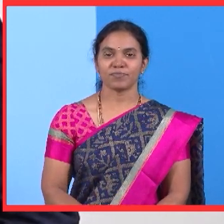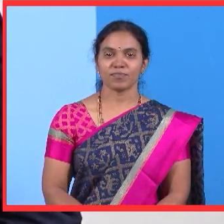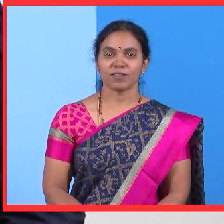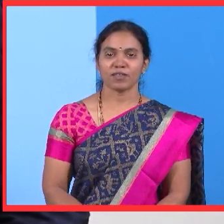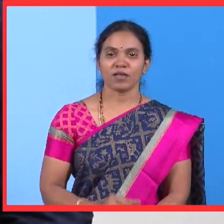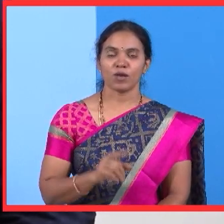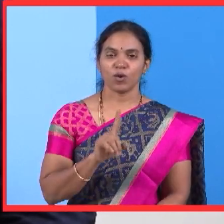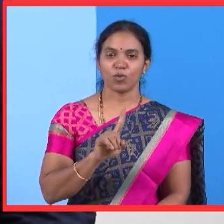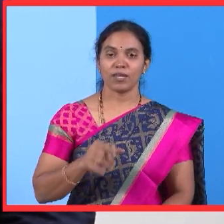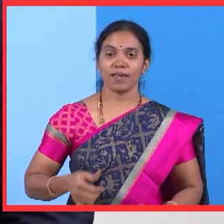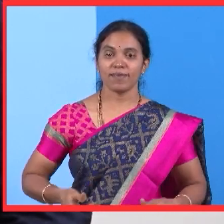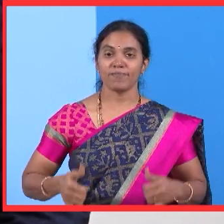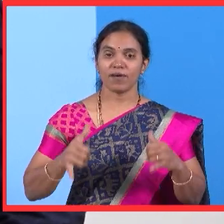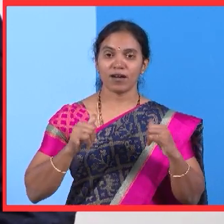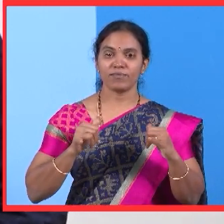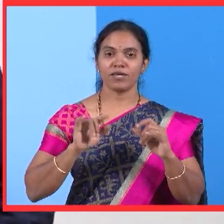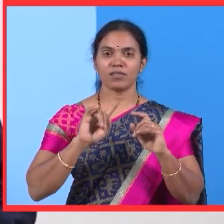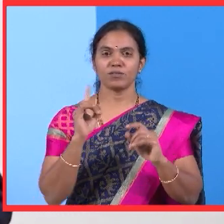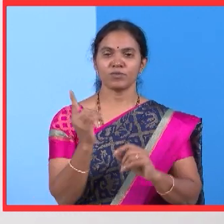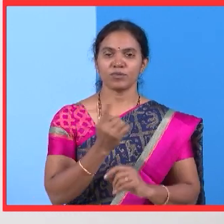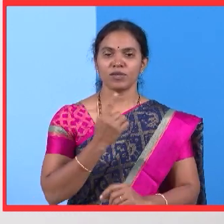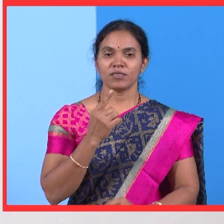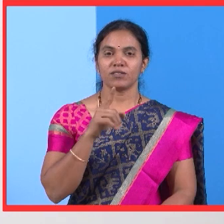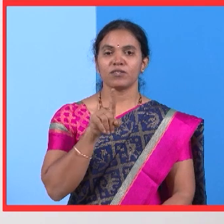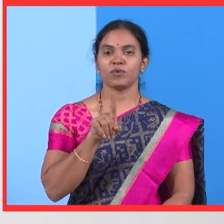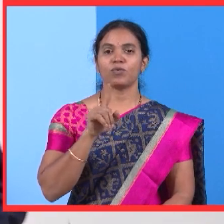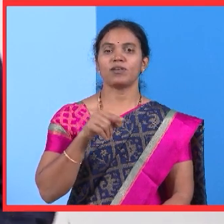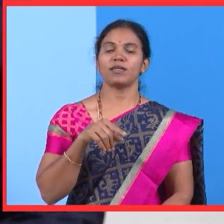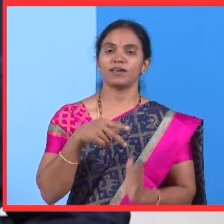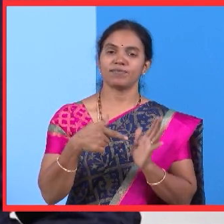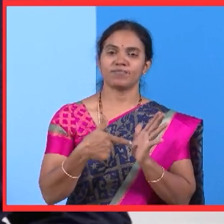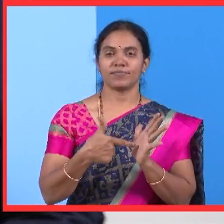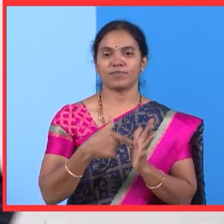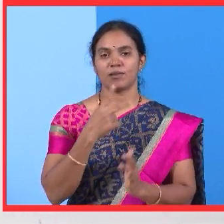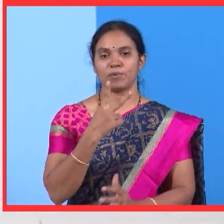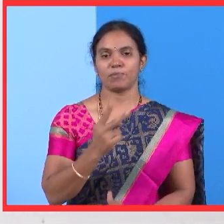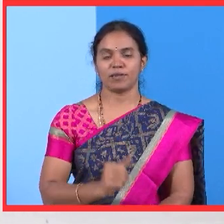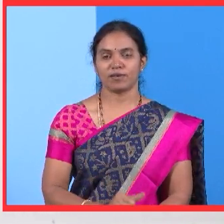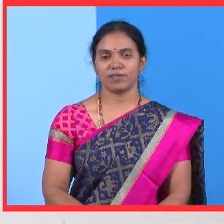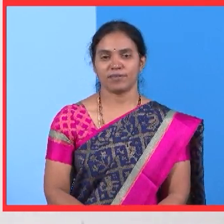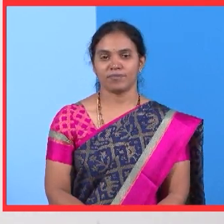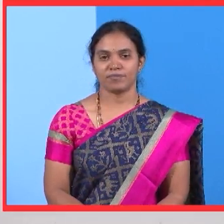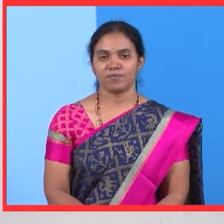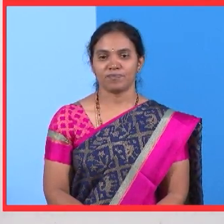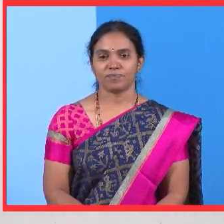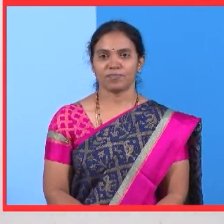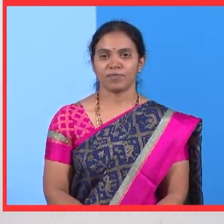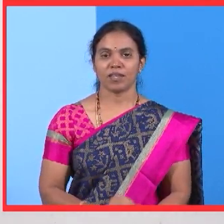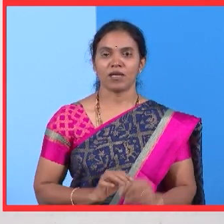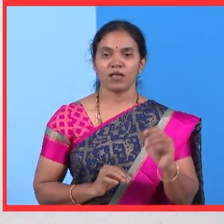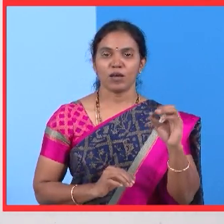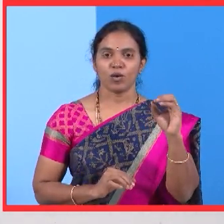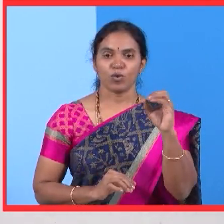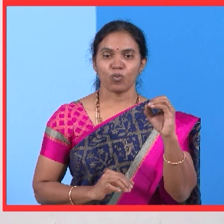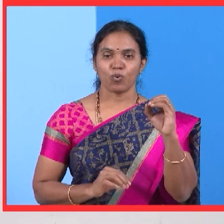நான் ஒரு வாழ்வியல் சூழலிலிருந்து இந்த கருத்தை கொணர்வதற்கு விரும்புகிறேன். அதாவது ஓ